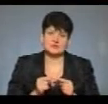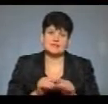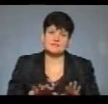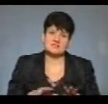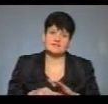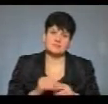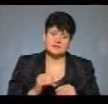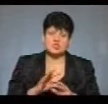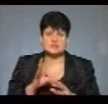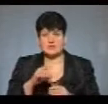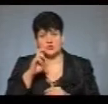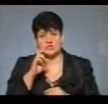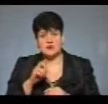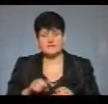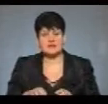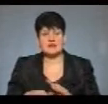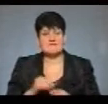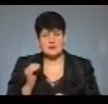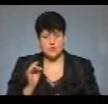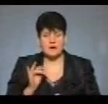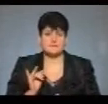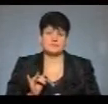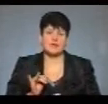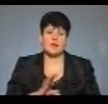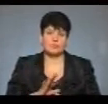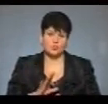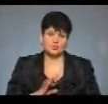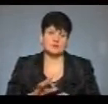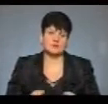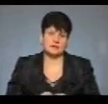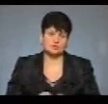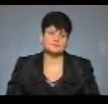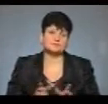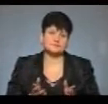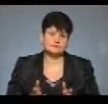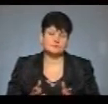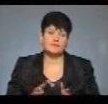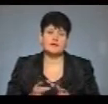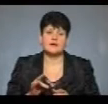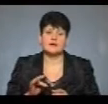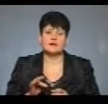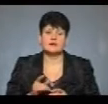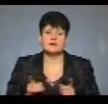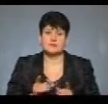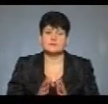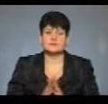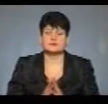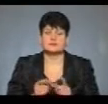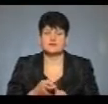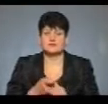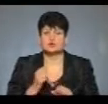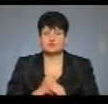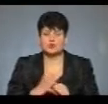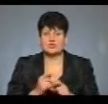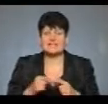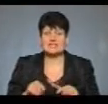чи загальнодержавні вибори. Так? Ось. Тому були також такі речі, які стосувалися безпосередньо роботи дільничних